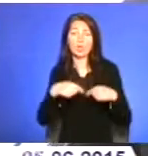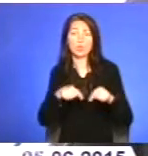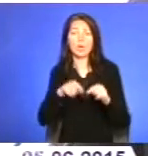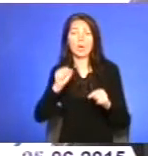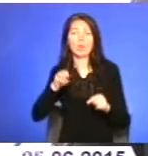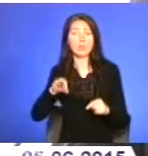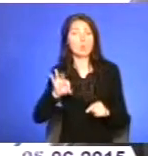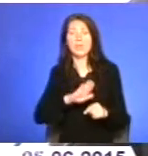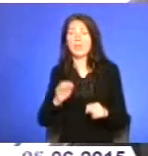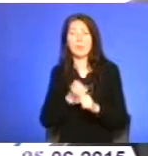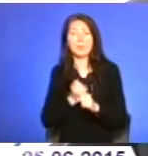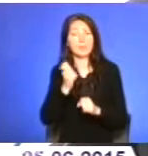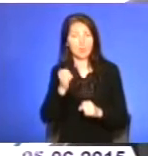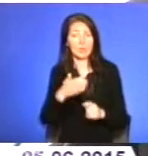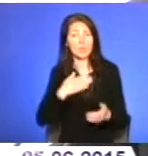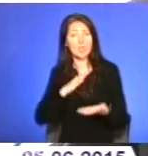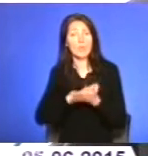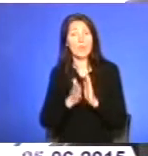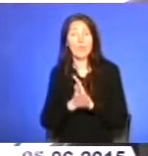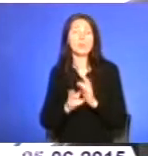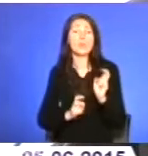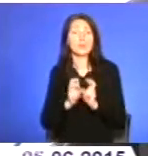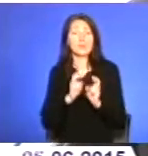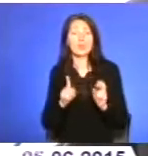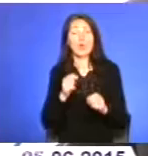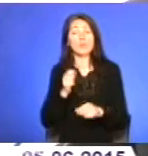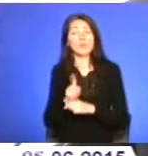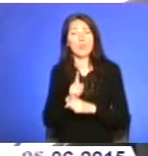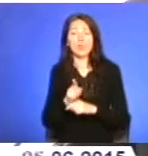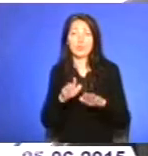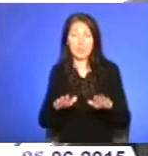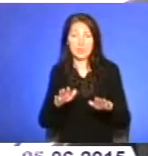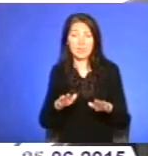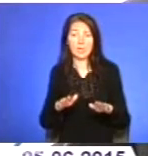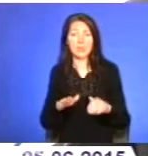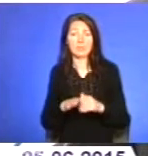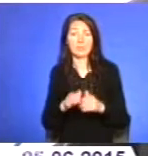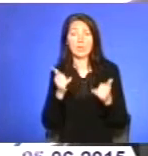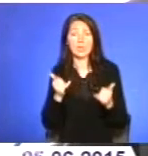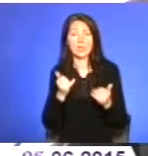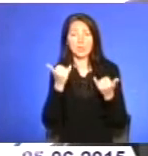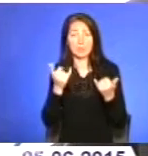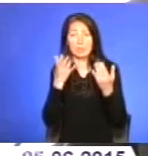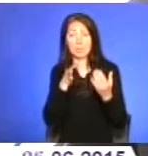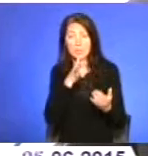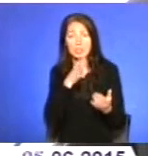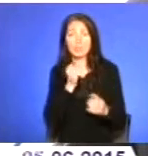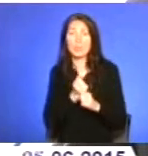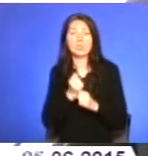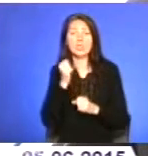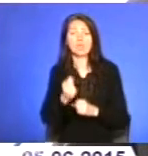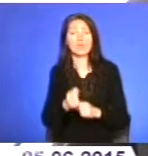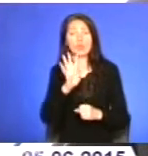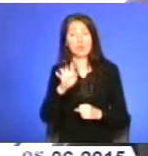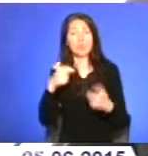не працевлаштовані, ми домовляємося з підприємствами, що в Тернополі, що місцеві. Зараз на даний час працевлаштовані